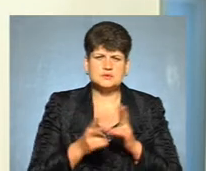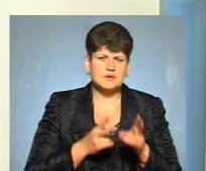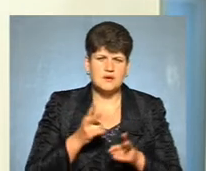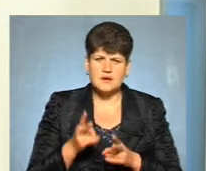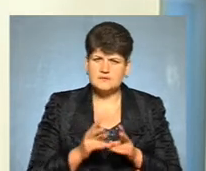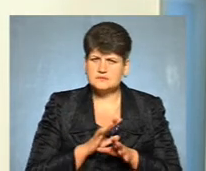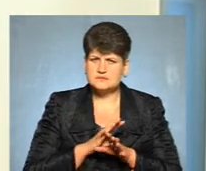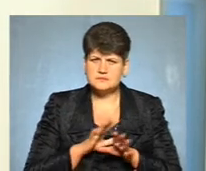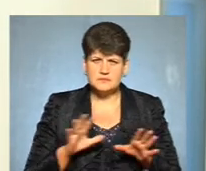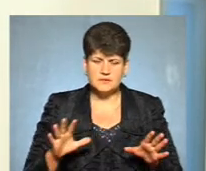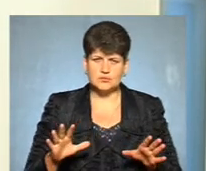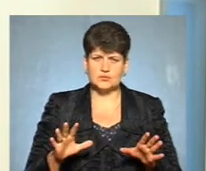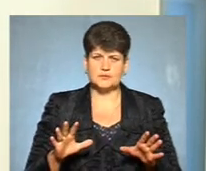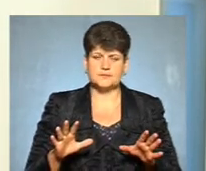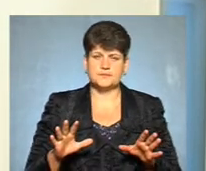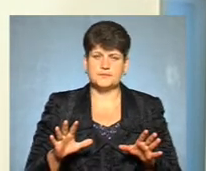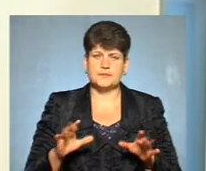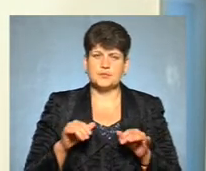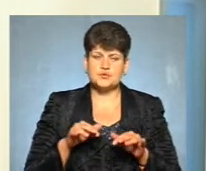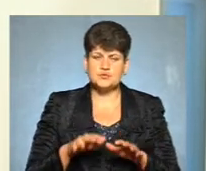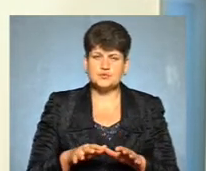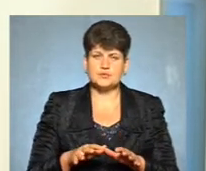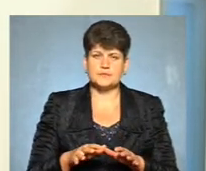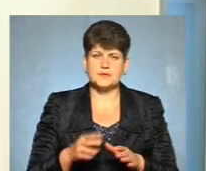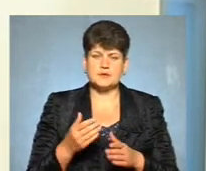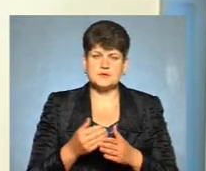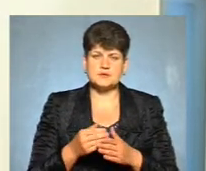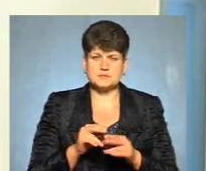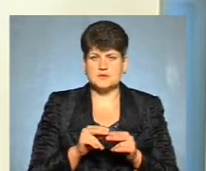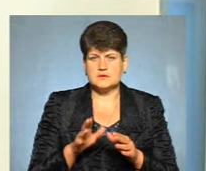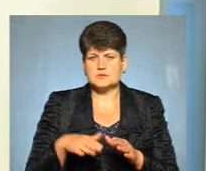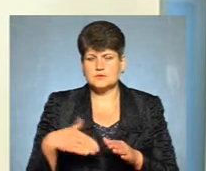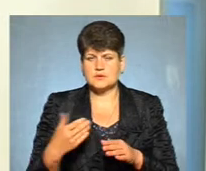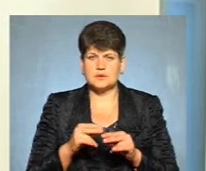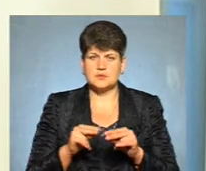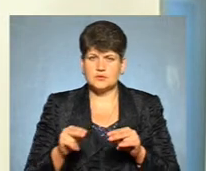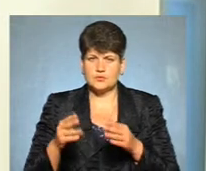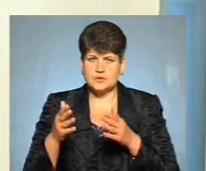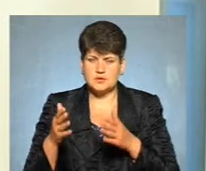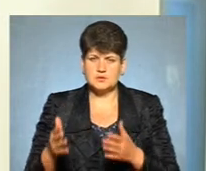на, скажімо, порушення процедури з боку педагогічних працівників, персоналу.